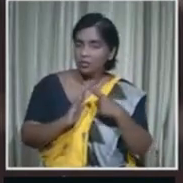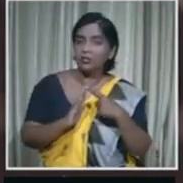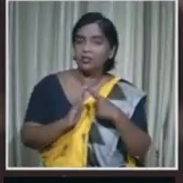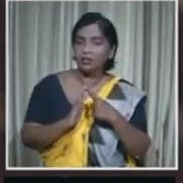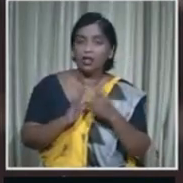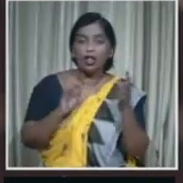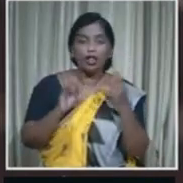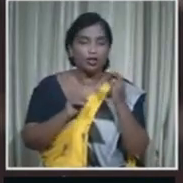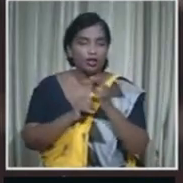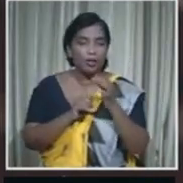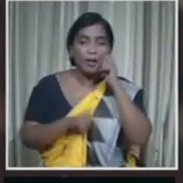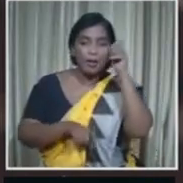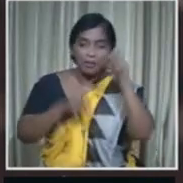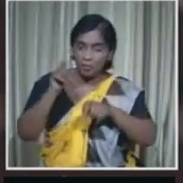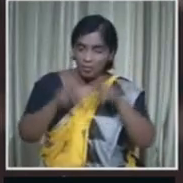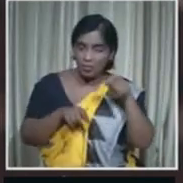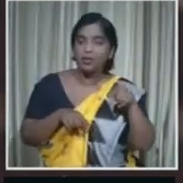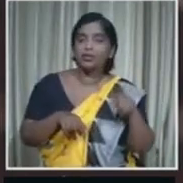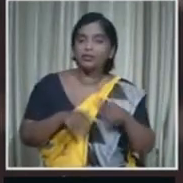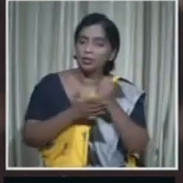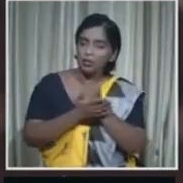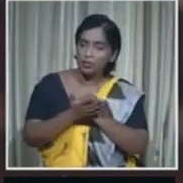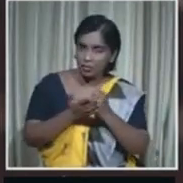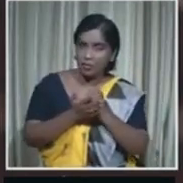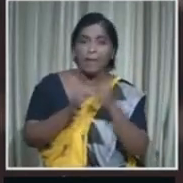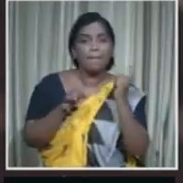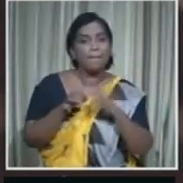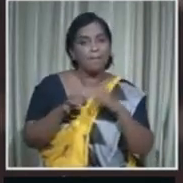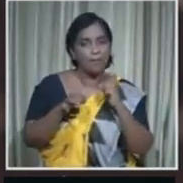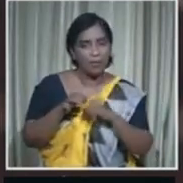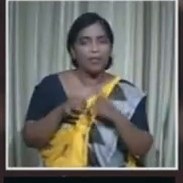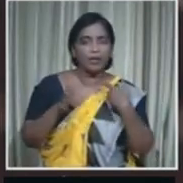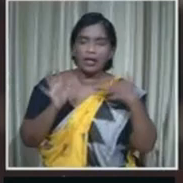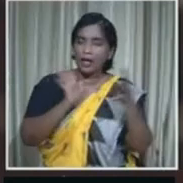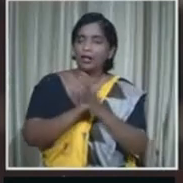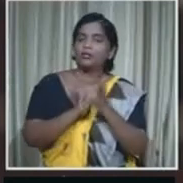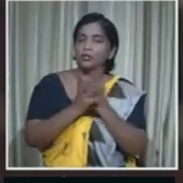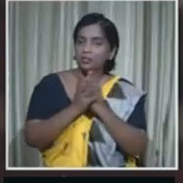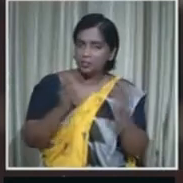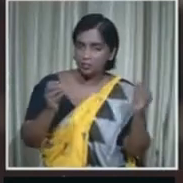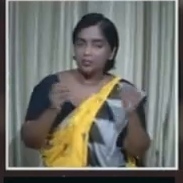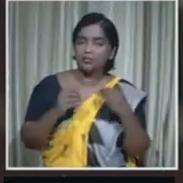දුක් විඳ ජනතාවගේ මේ සියලුම ප්‍රශ්න ටික අපි එකතු වෙලා විසඳගමු